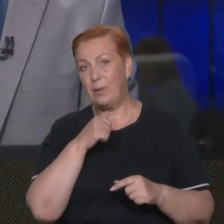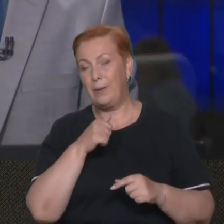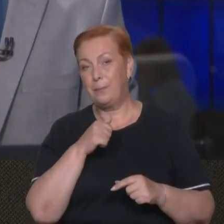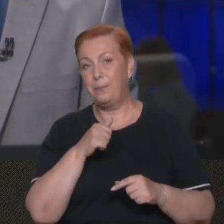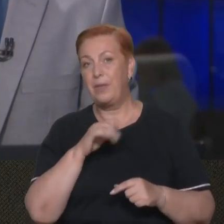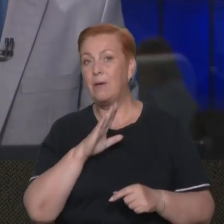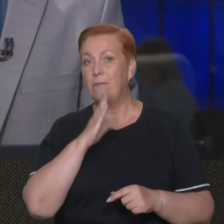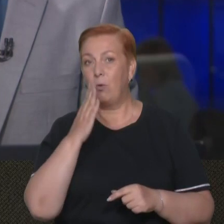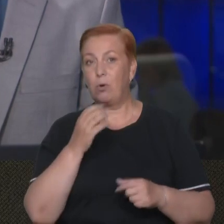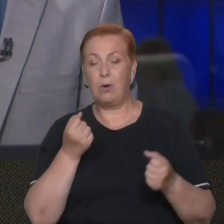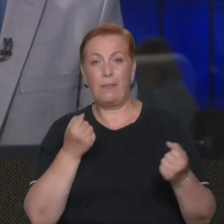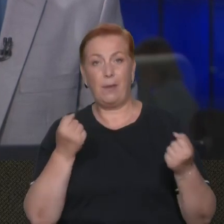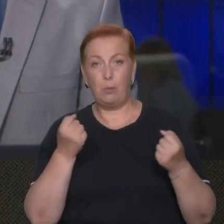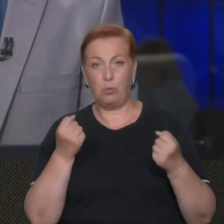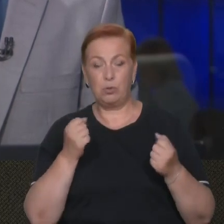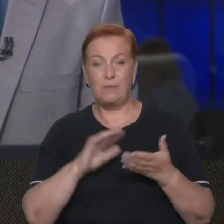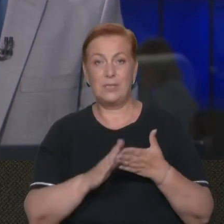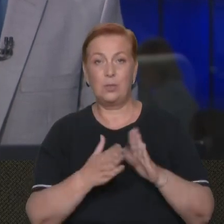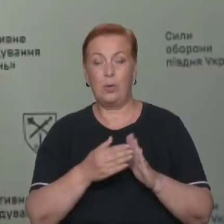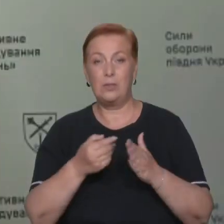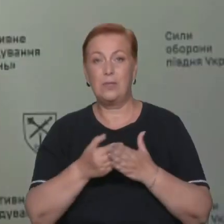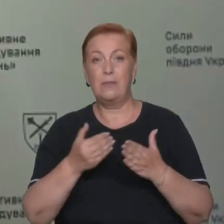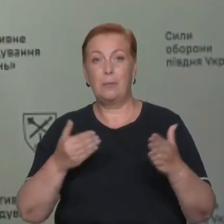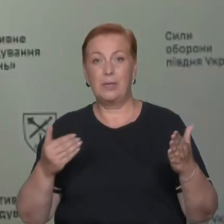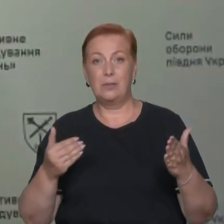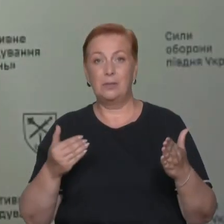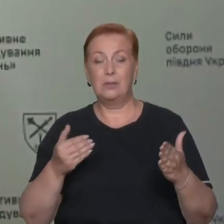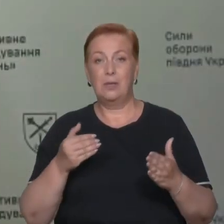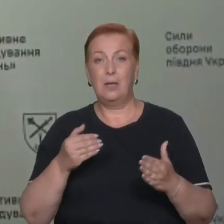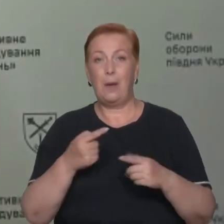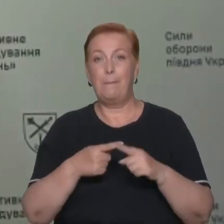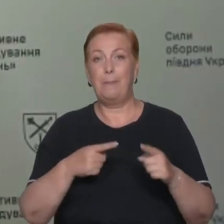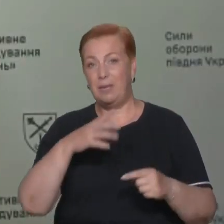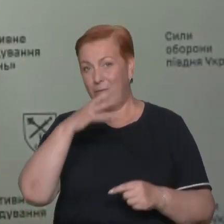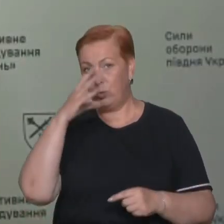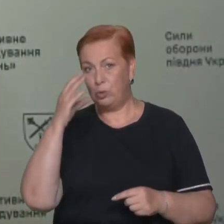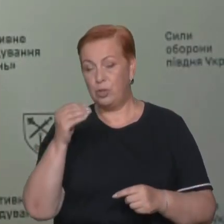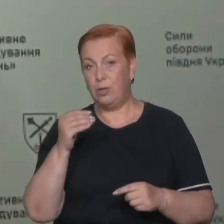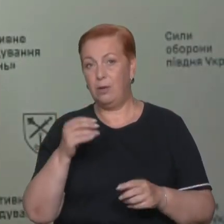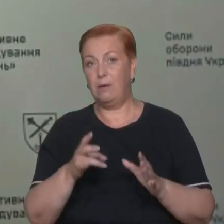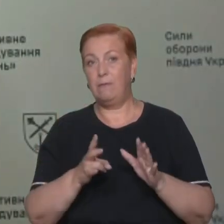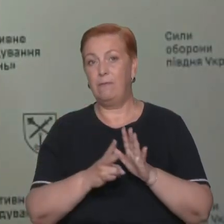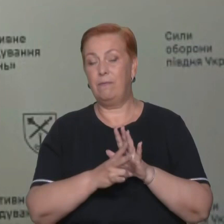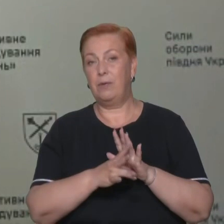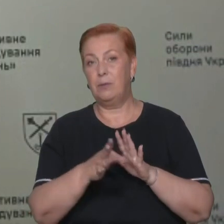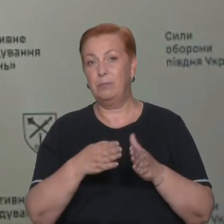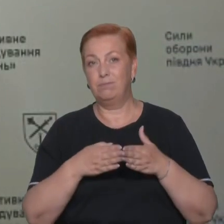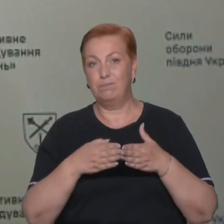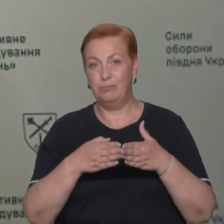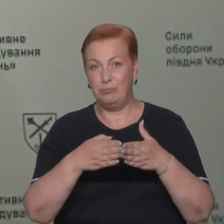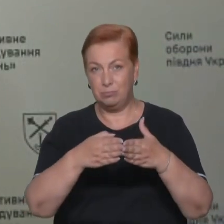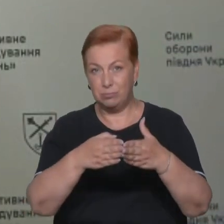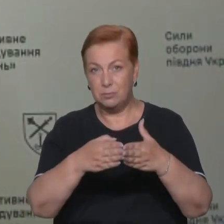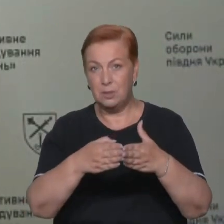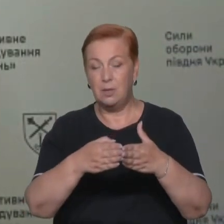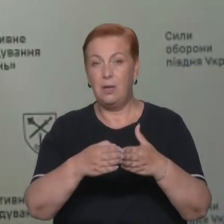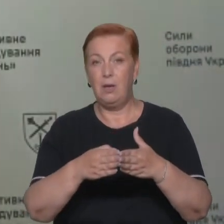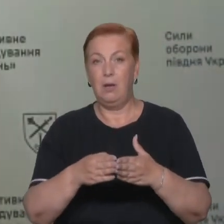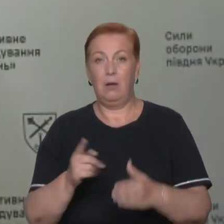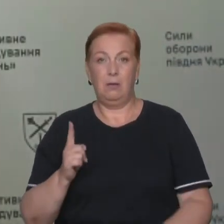Ворог напружив ситуацію напередодні півночі, вивівши ракетоносій на чергування в Чорне